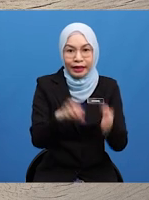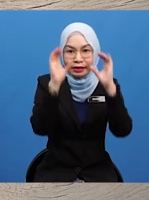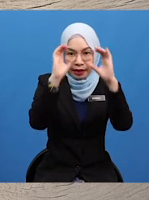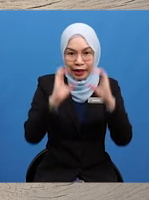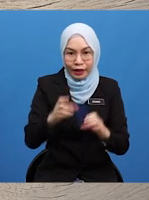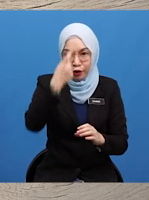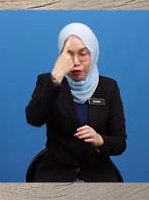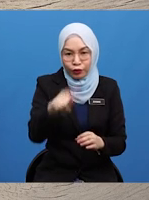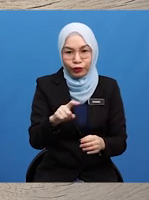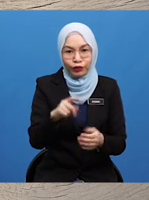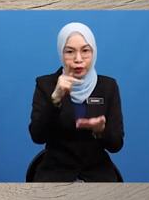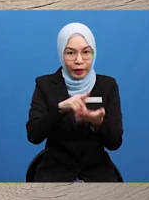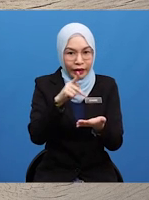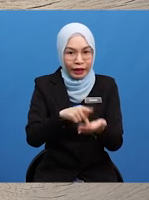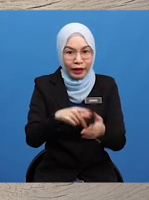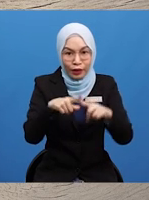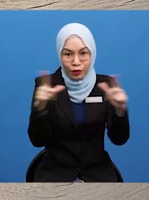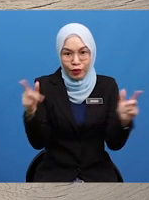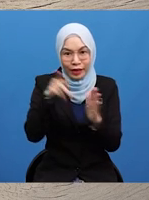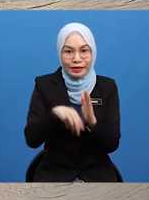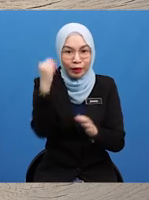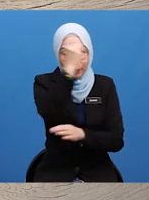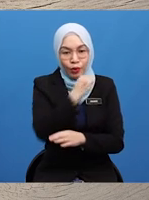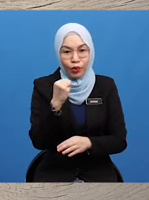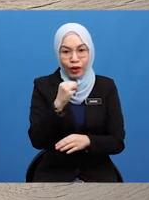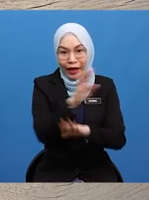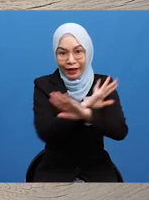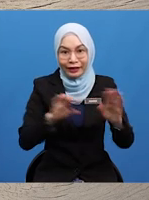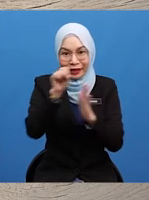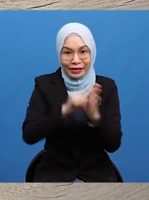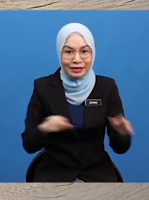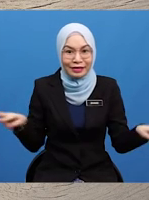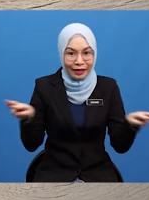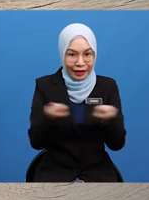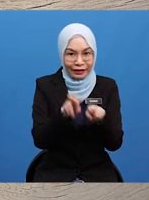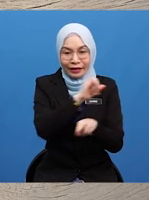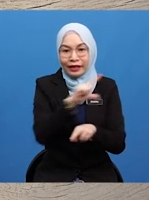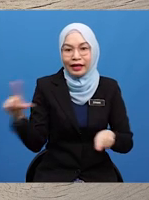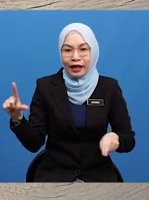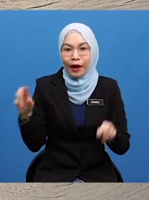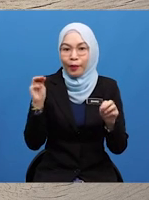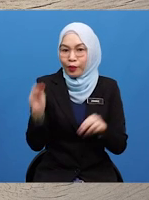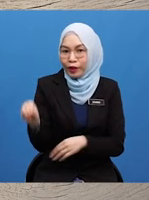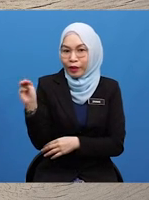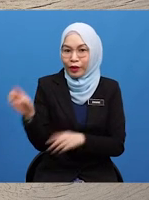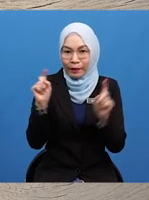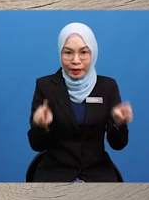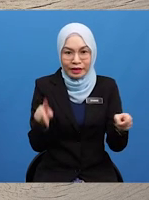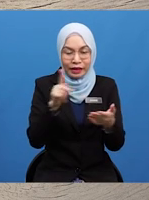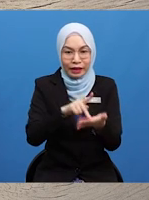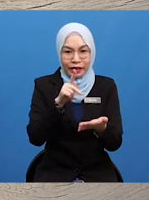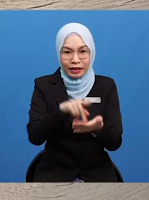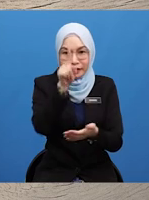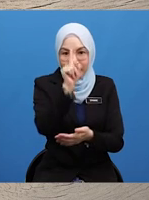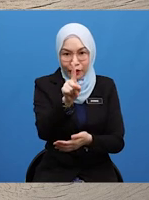untuk mengira luas permukaan tidak sekata ialah murid-murid haruslah mengira